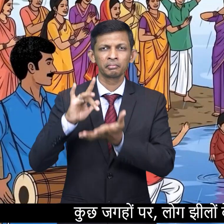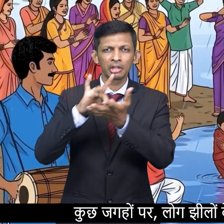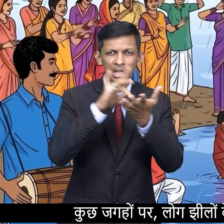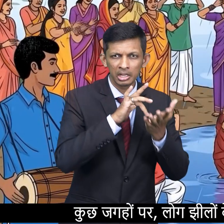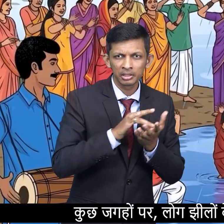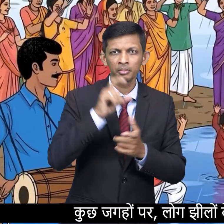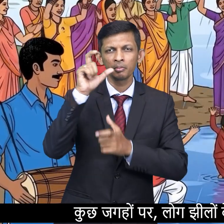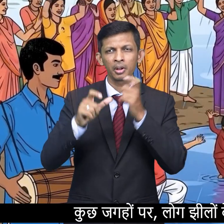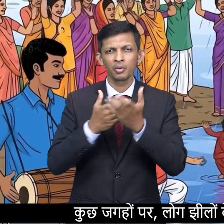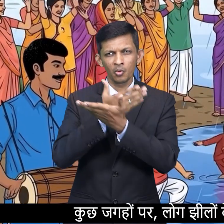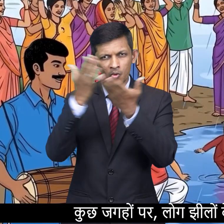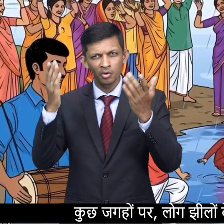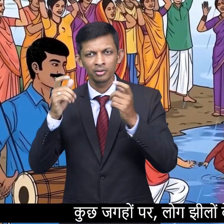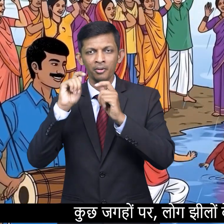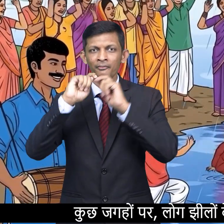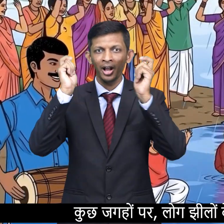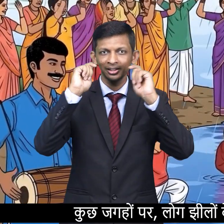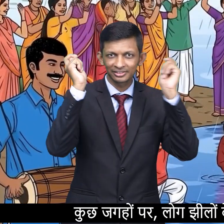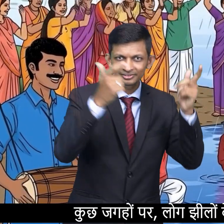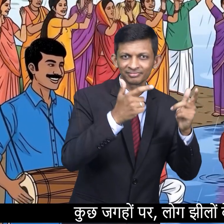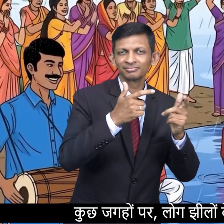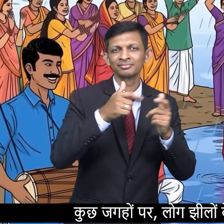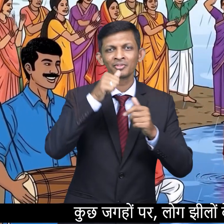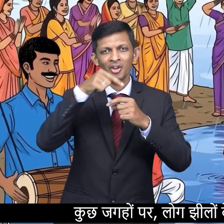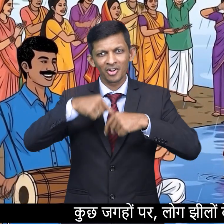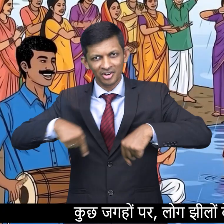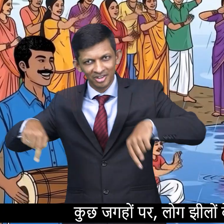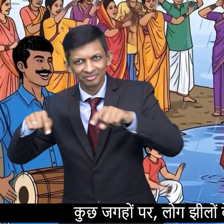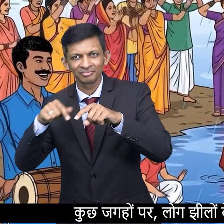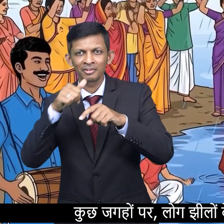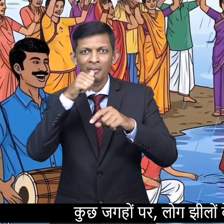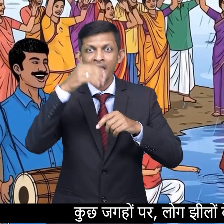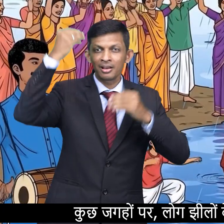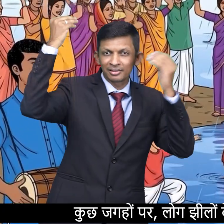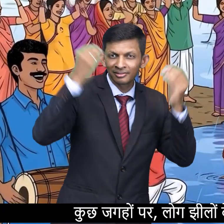कुछ जगहों पर लोग झीलों के बारिश के पानी से भरने पर उत्सव मनाते हैं।